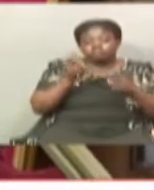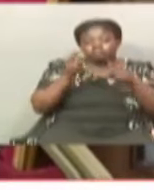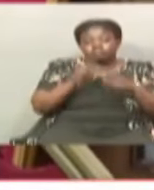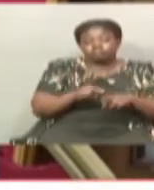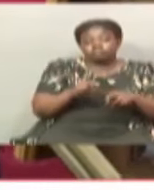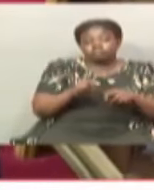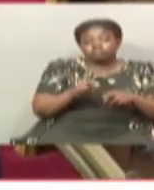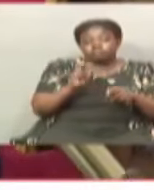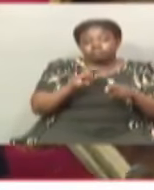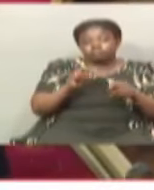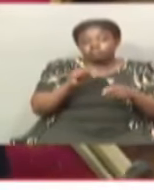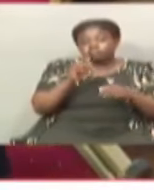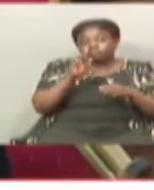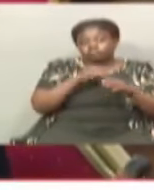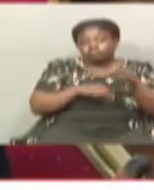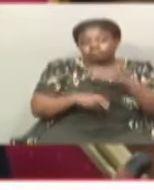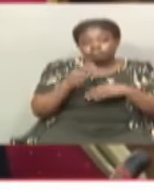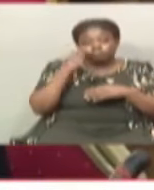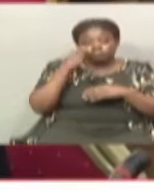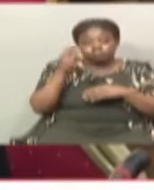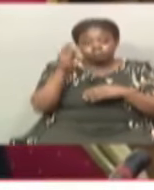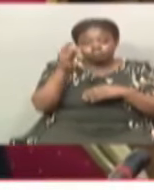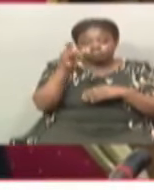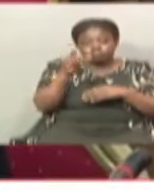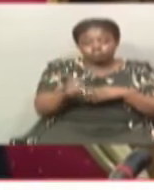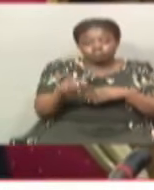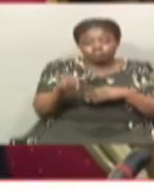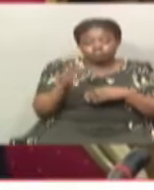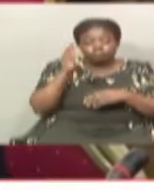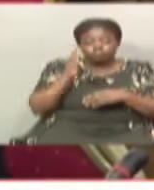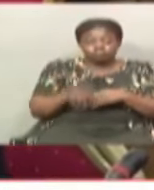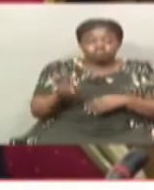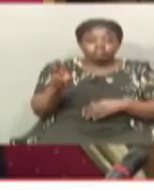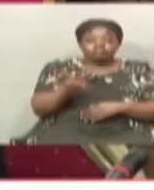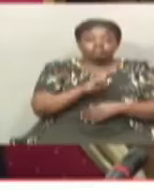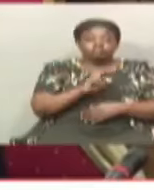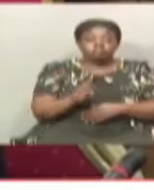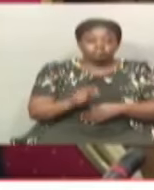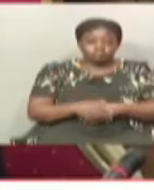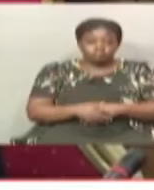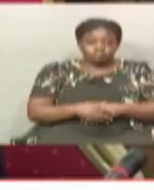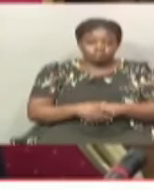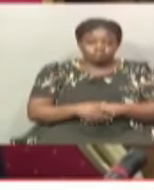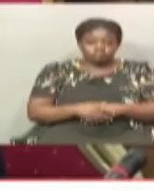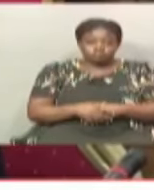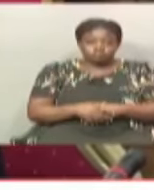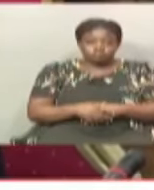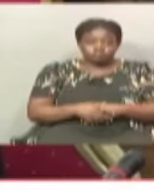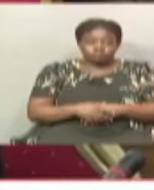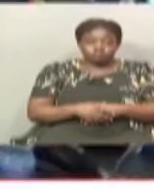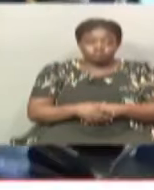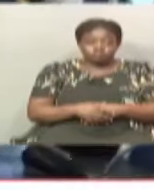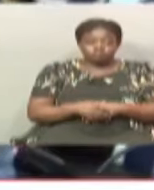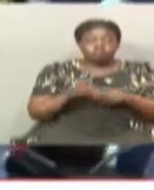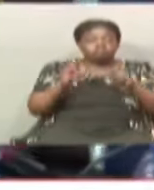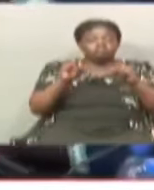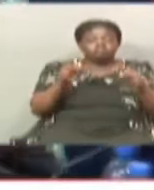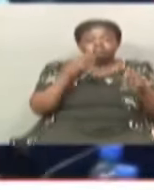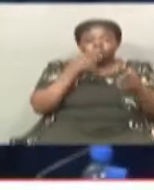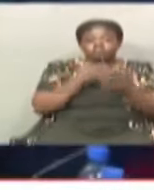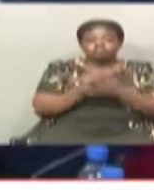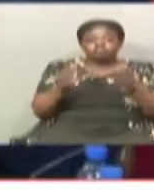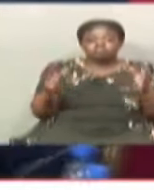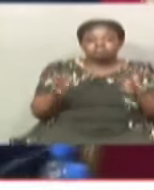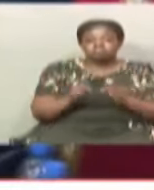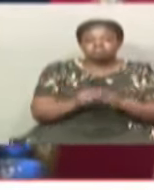never seen anybody behave like him. It's very unusual. Very destabilizing. Obedi